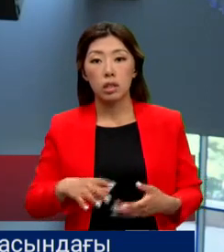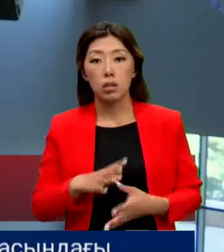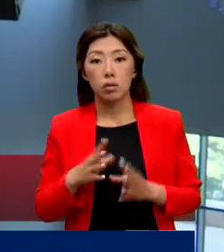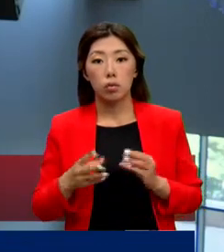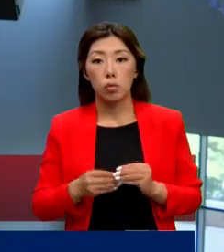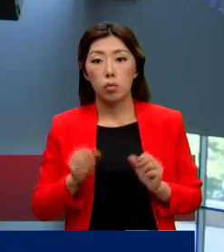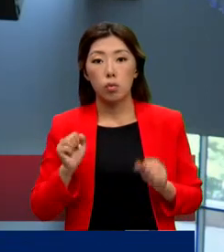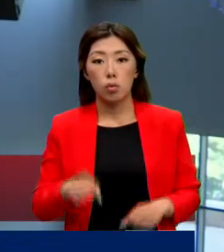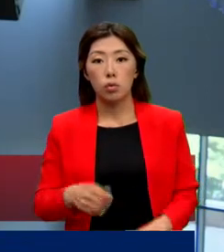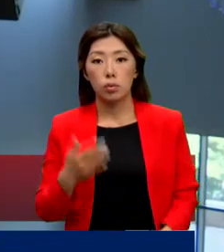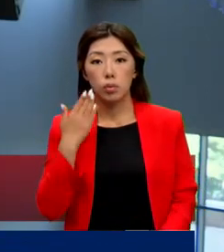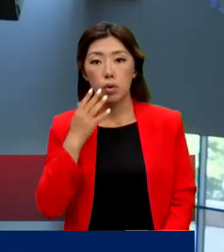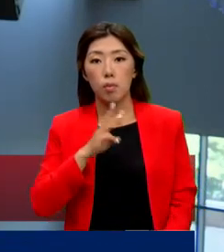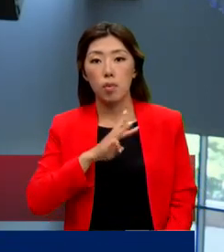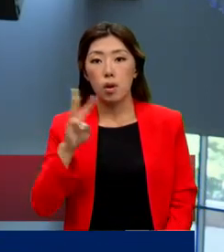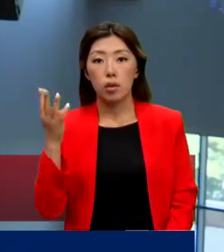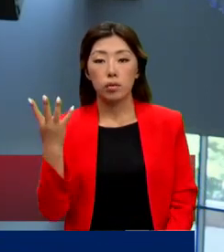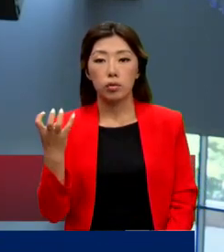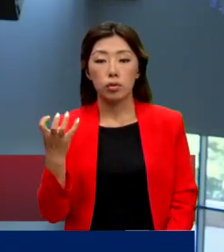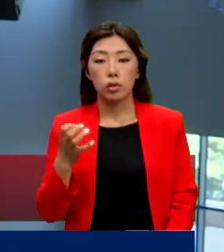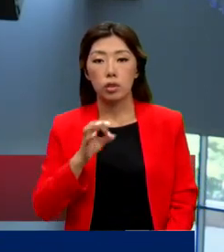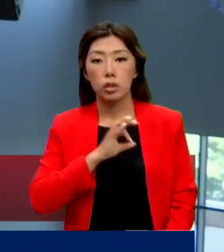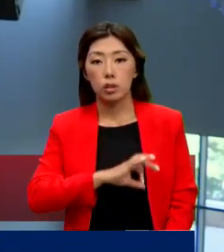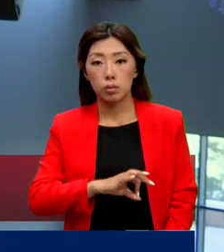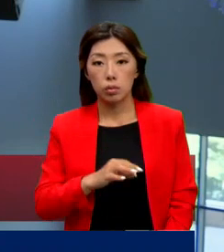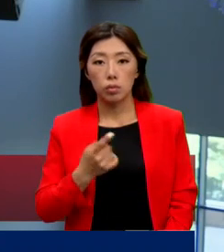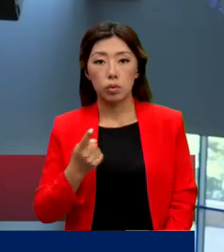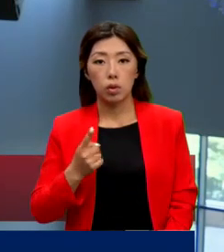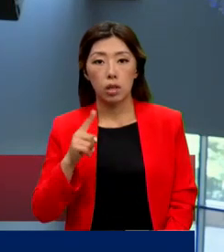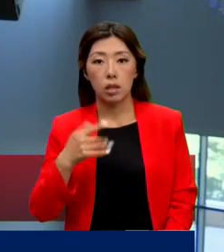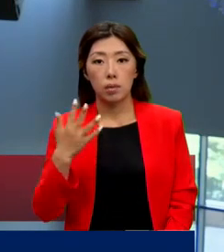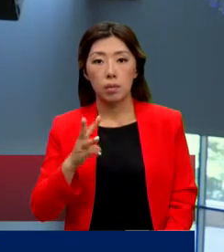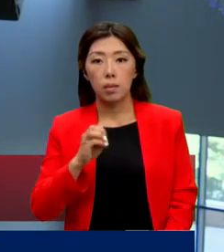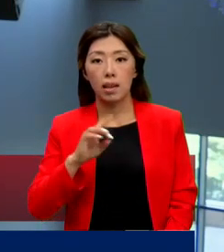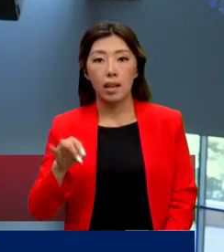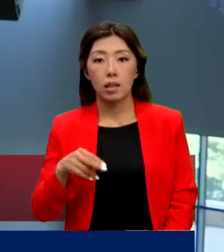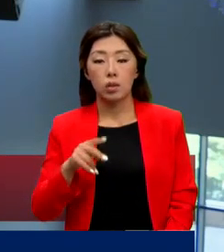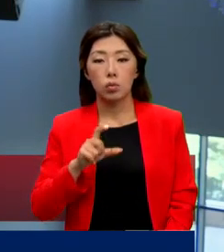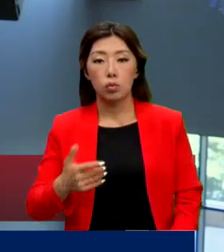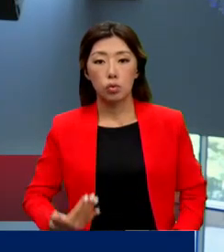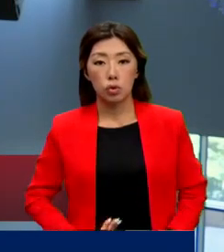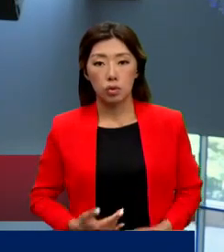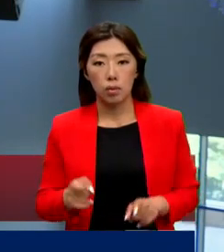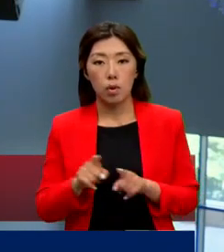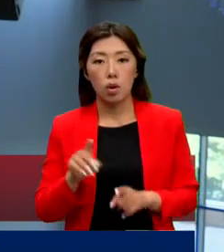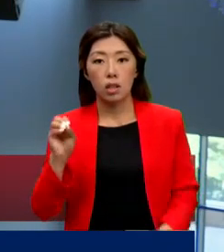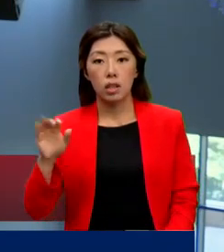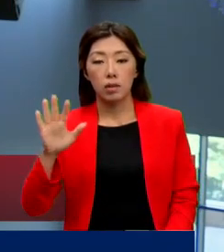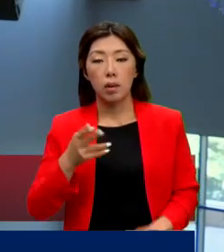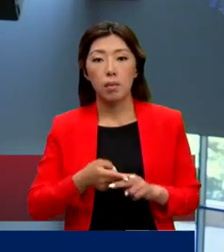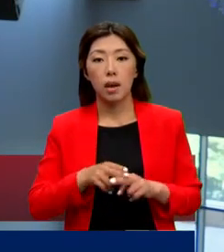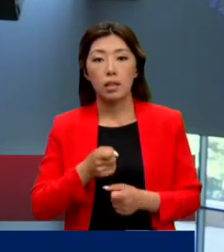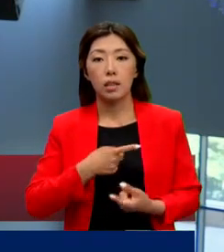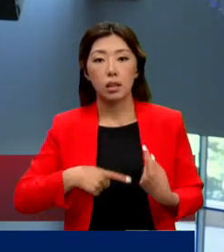я не знаю, где-то 400 миллионов, наверное, жителей, почти полмиллиарда, как Европа. Поэтому лучше нам всего, я